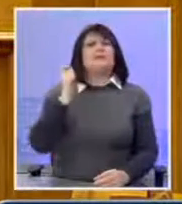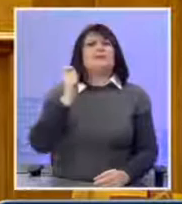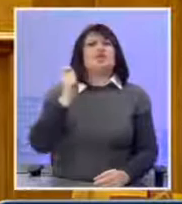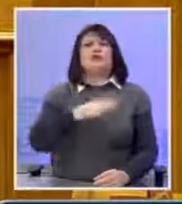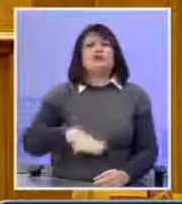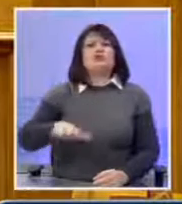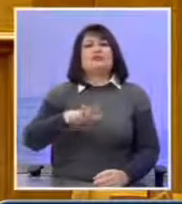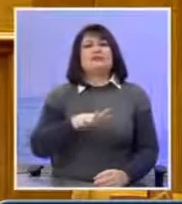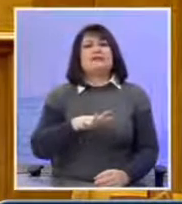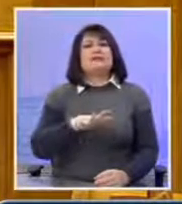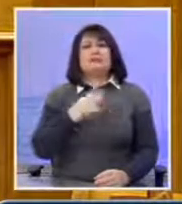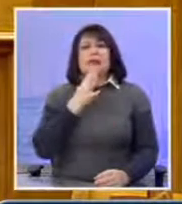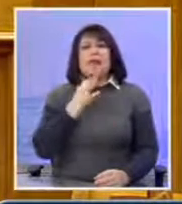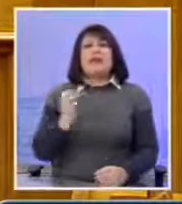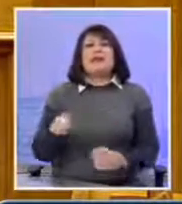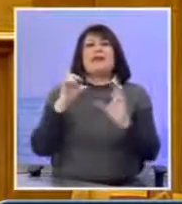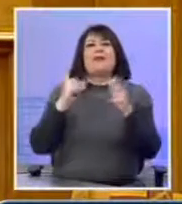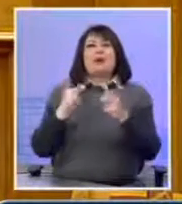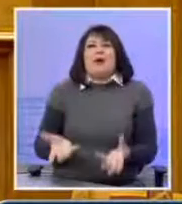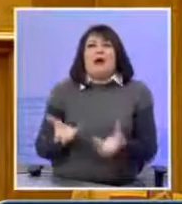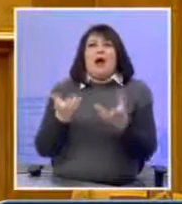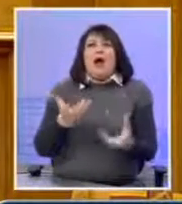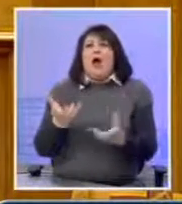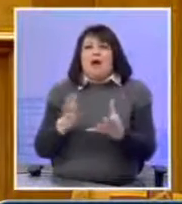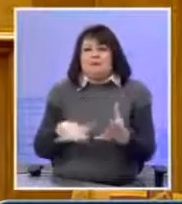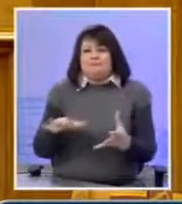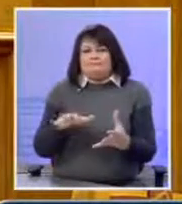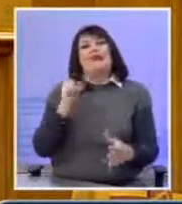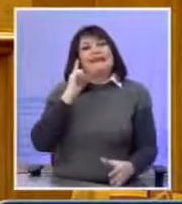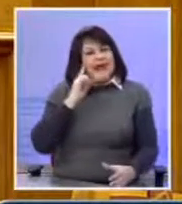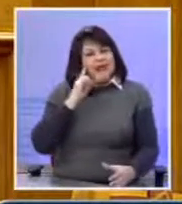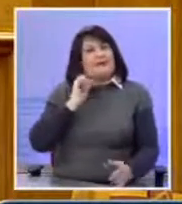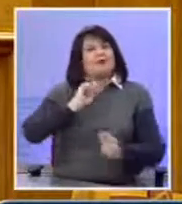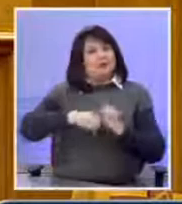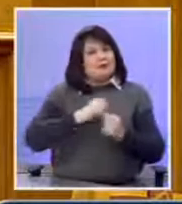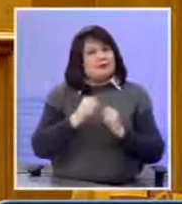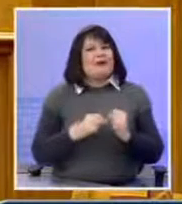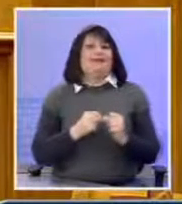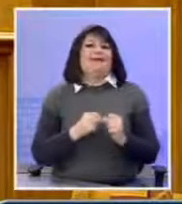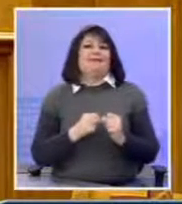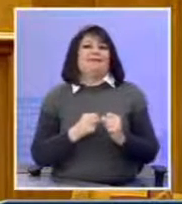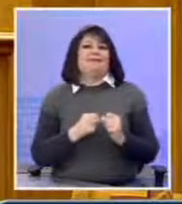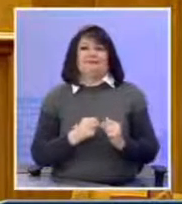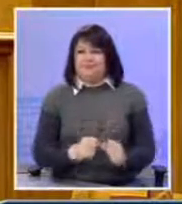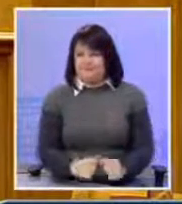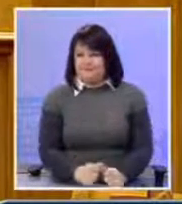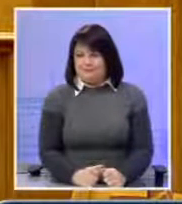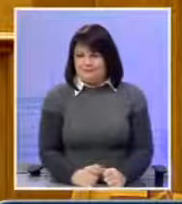ιδιαίτερα ο χώρος σας βράζει, καταλαβαίνουμε γιατί γίνονται αυτά και καταλαβαίνουμε την προσπάθειά σας.